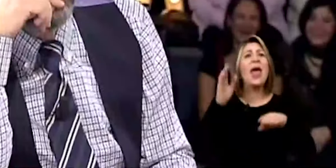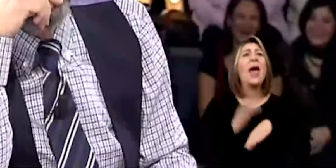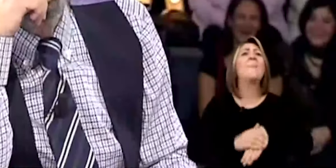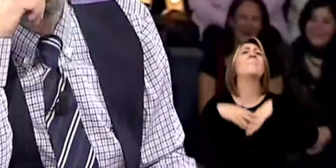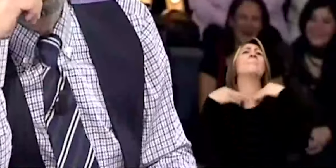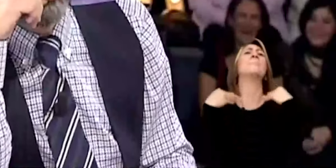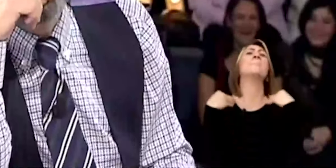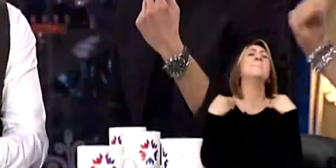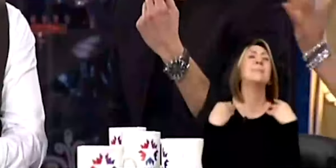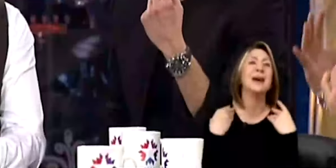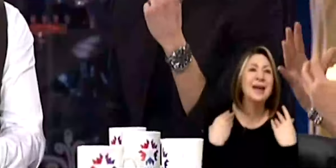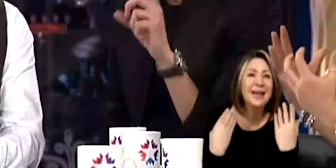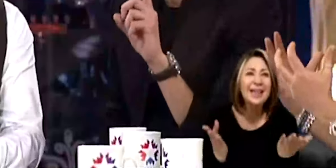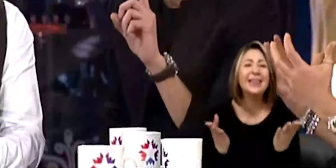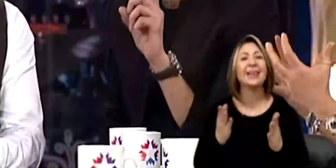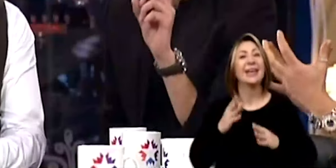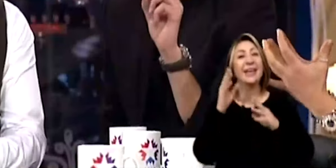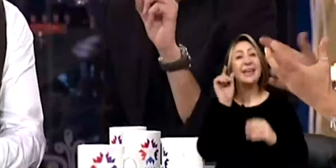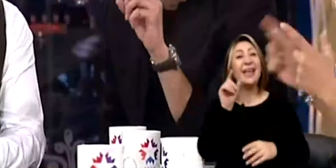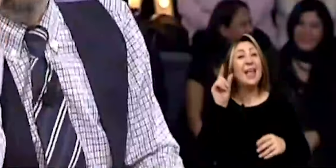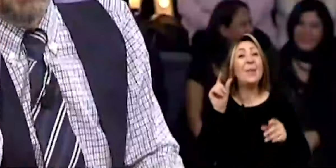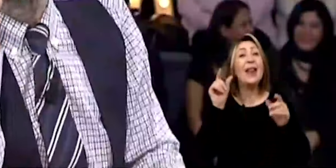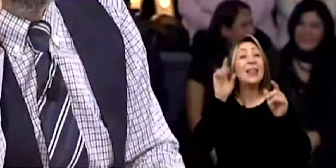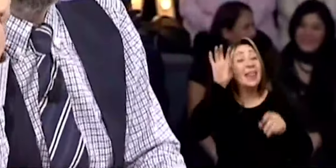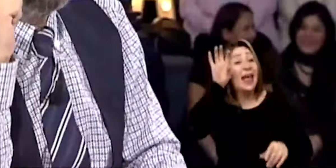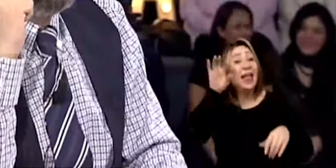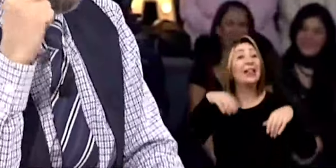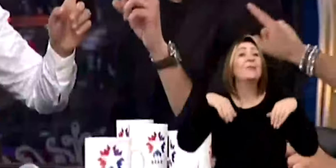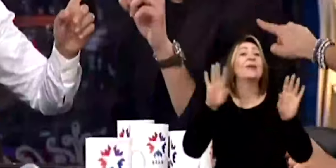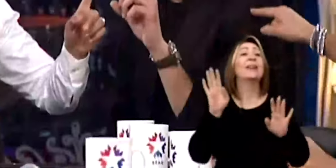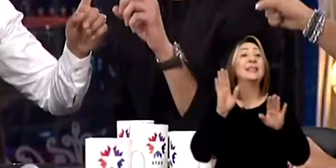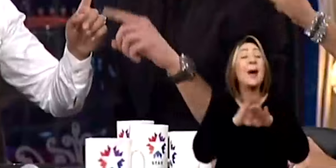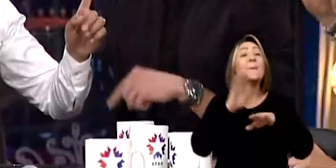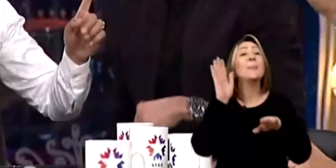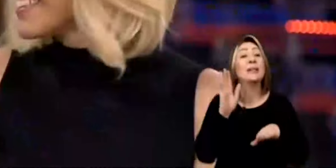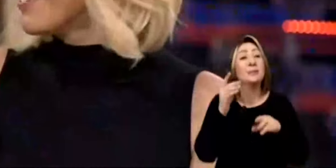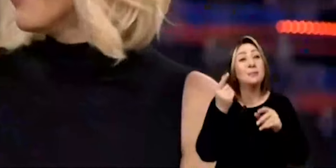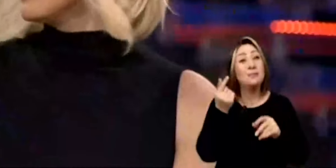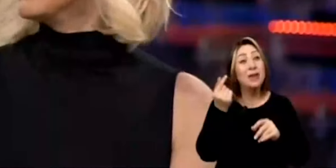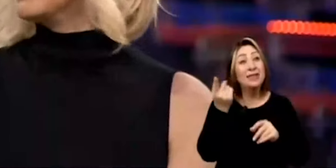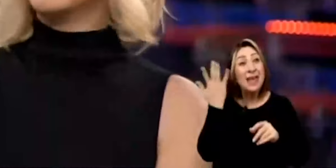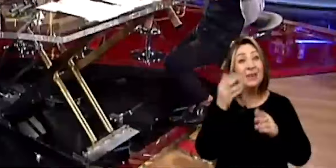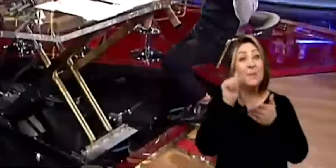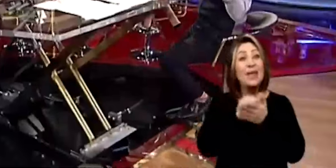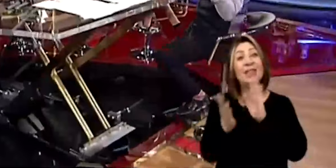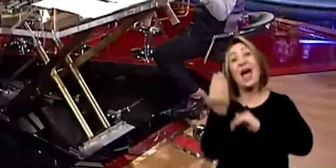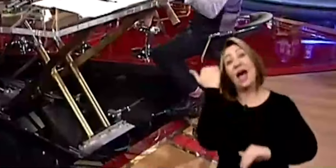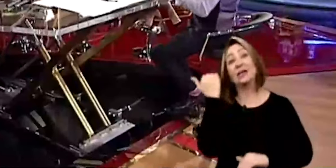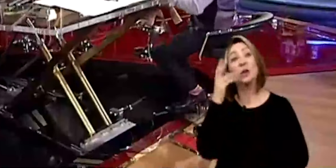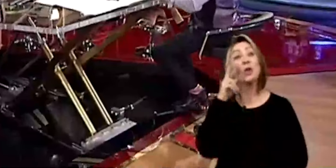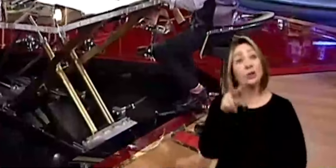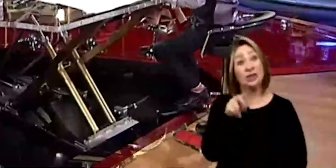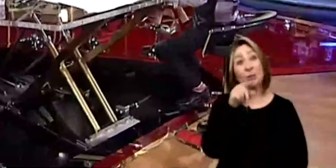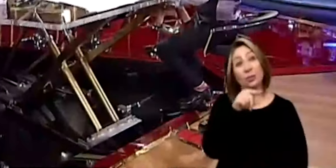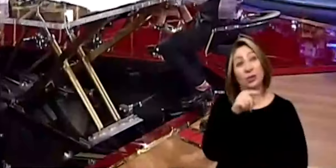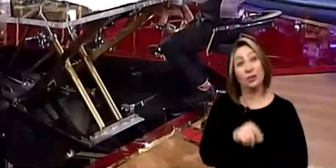yapmayın. Kelimelere takılırım. Yani ben, bunu yapıyorsunuz ve yapmayın. Yapmayın. Ama zaten birazdan medya arkasında bak göstereceğim